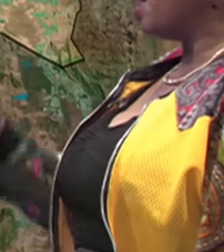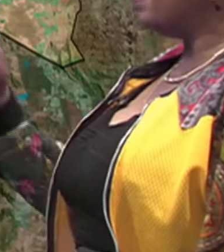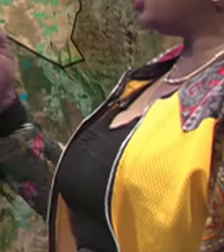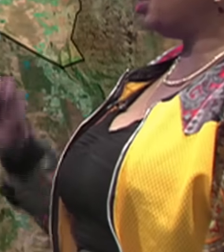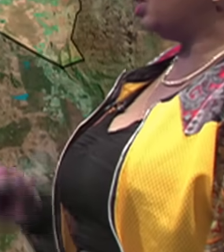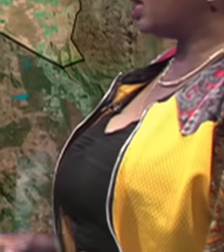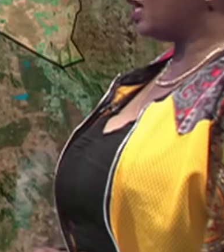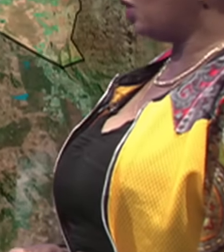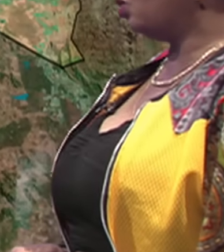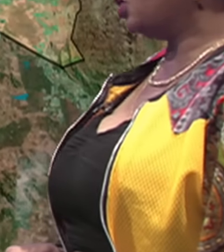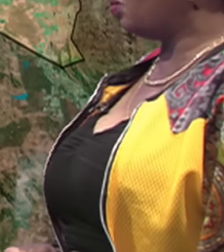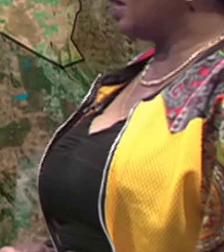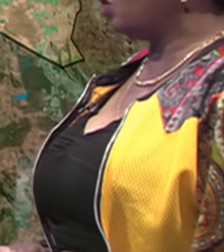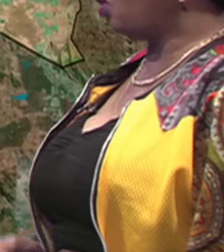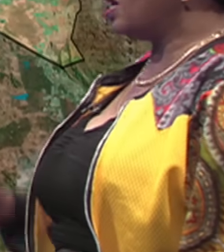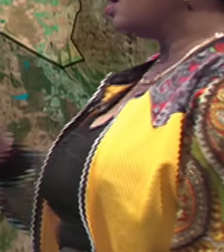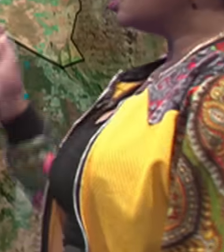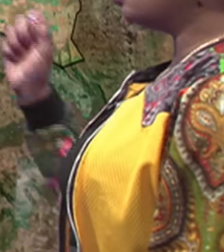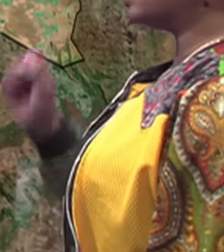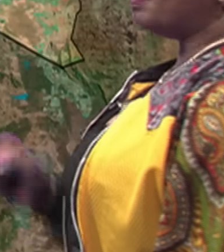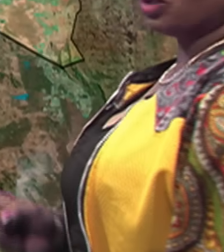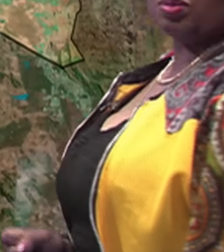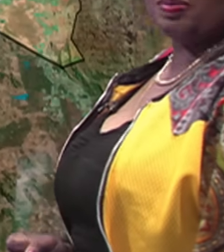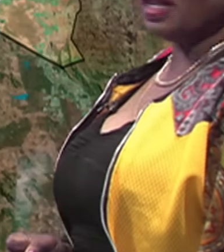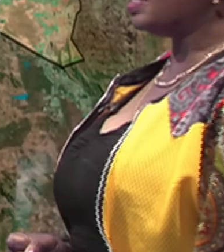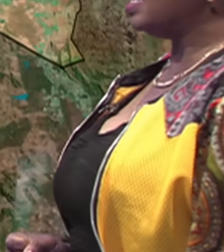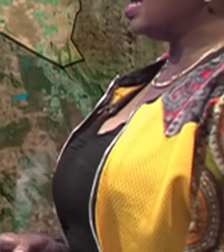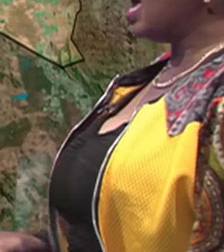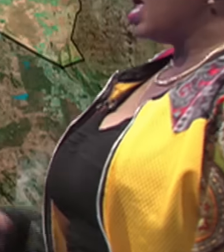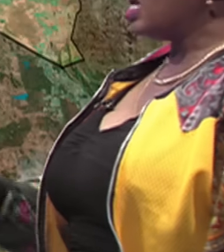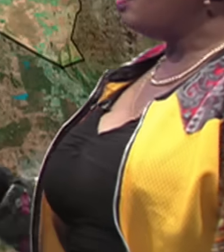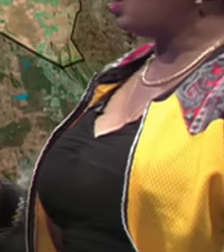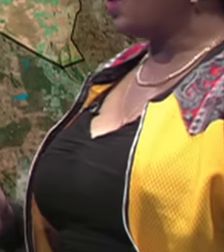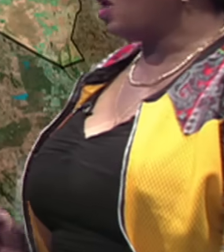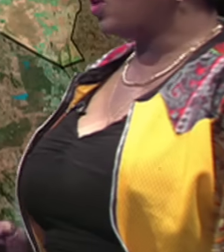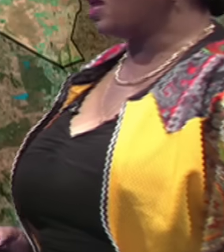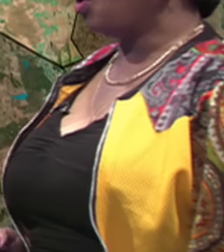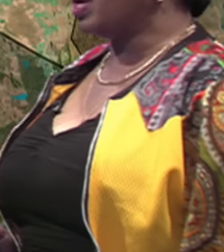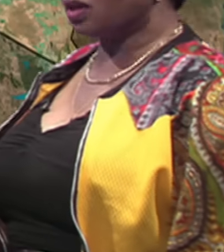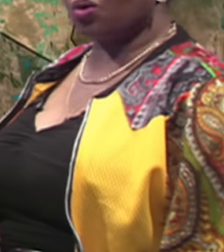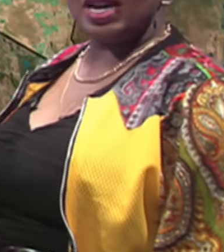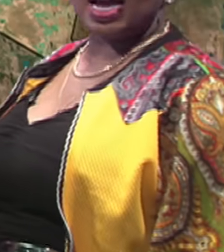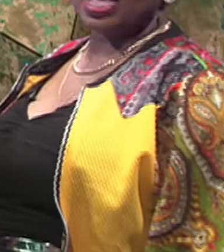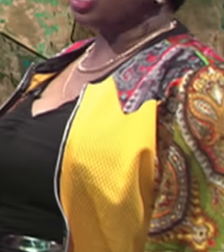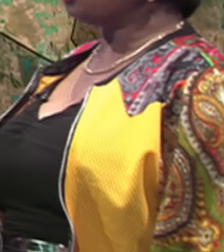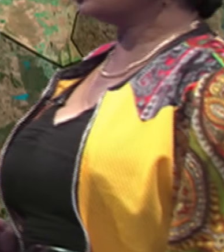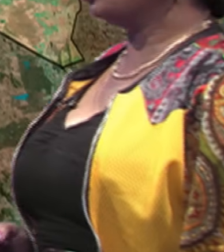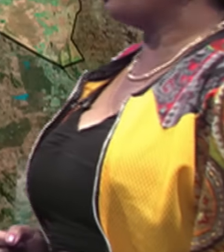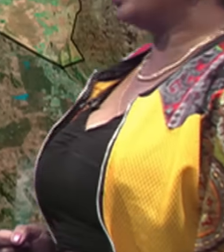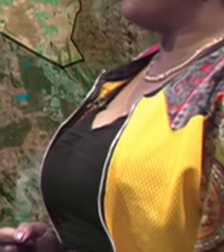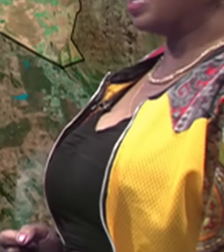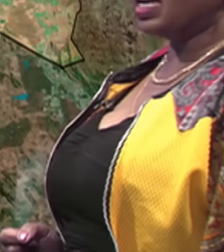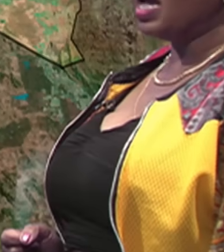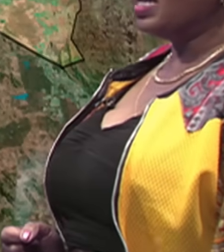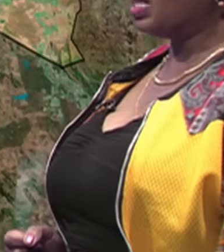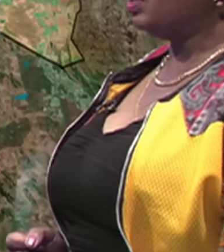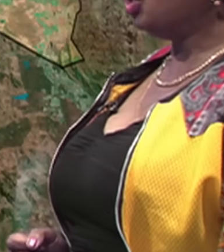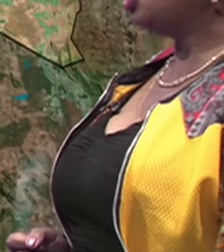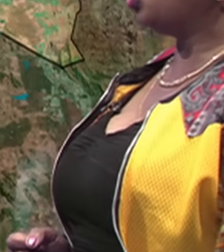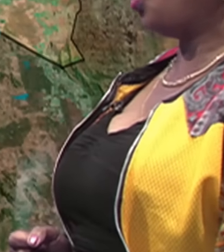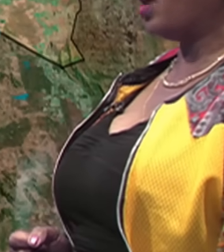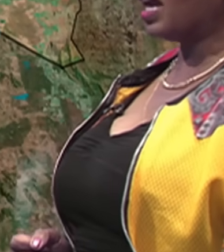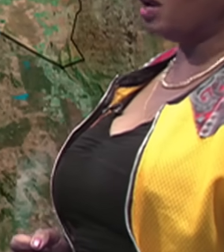gona Mašhišing re tlabe ntši re bona di le gona Sekhukhutsa ka 26 re lebelela wena o tlabe le gona Secunda Kinross le gona Verina di